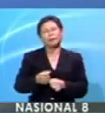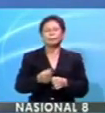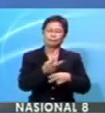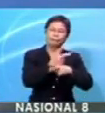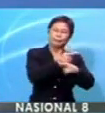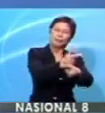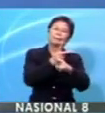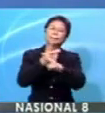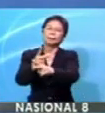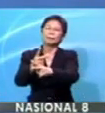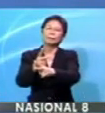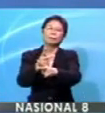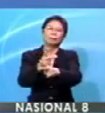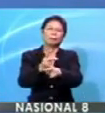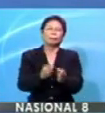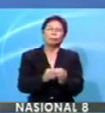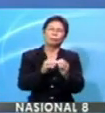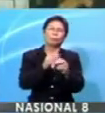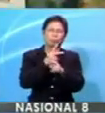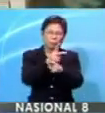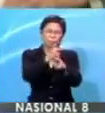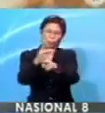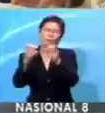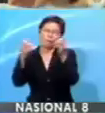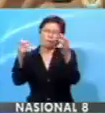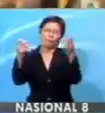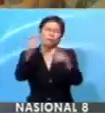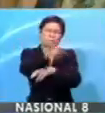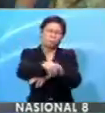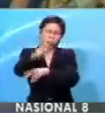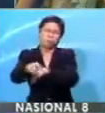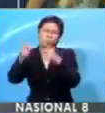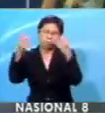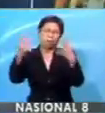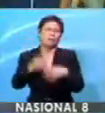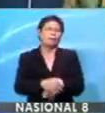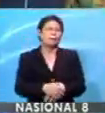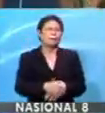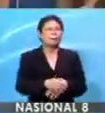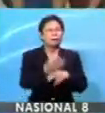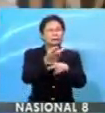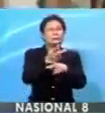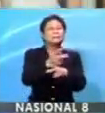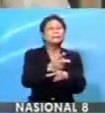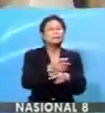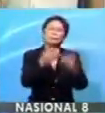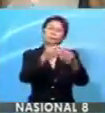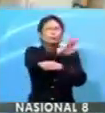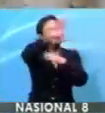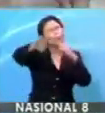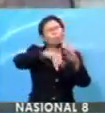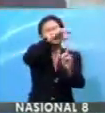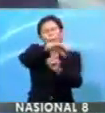pinjaman secara lebih meluas lagi skim mikrokredit ini terbuka kepada penjajah